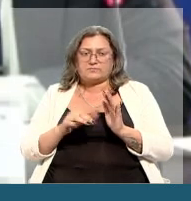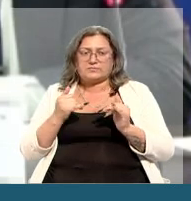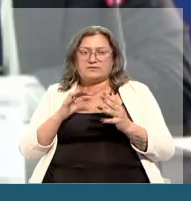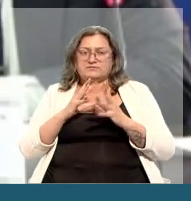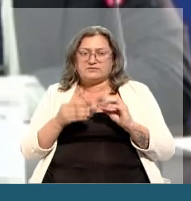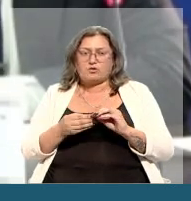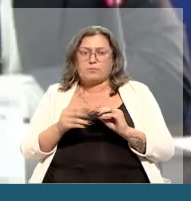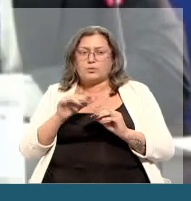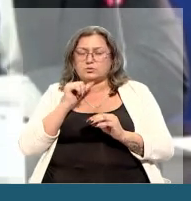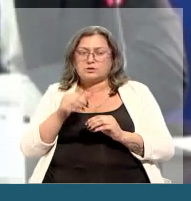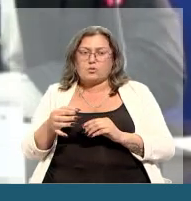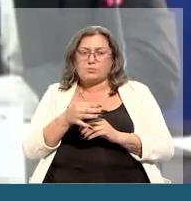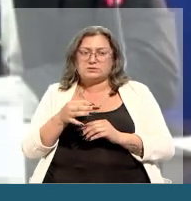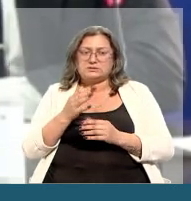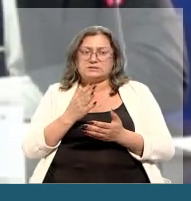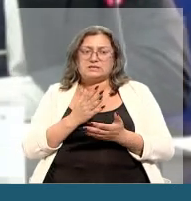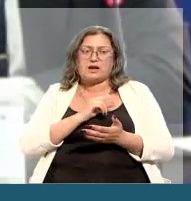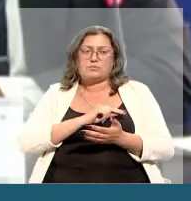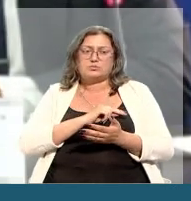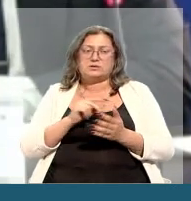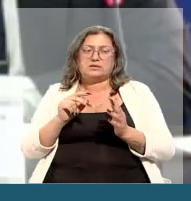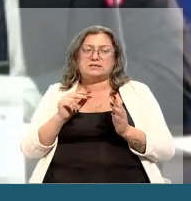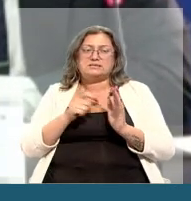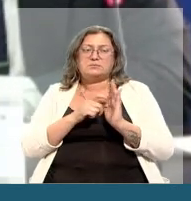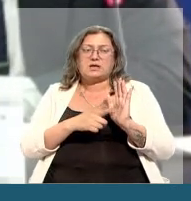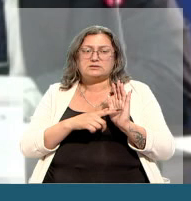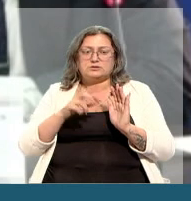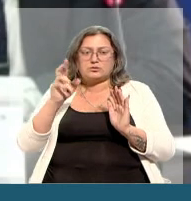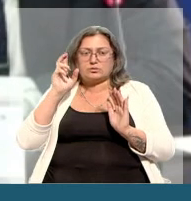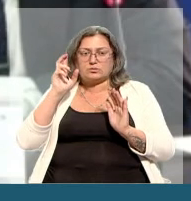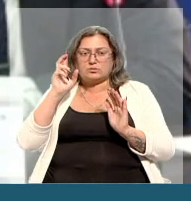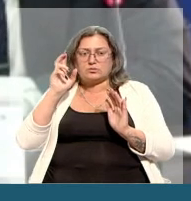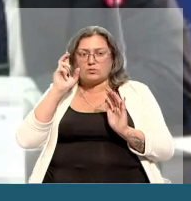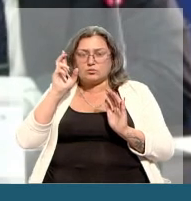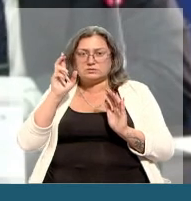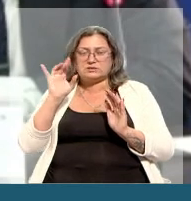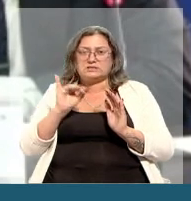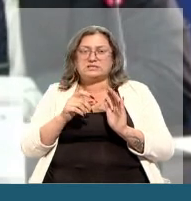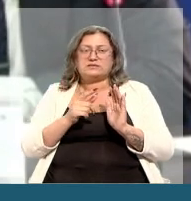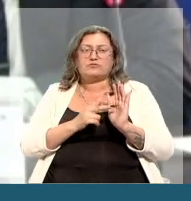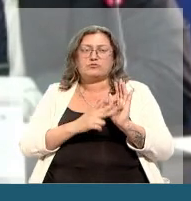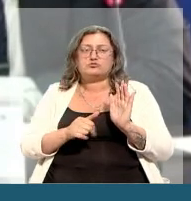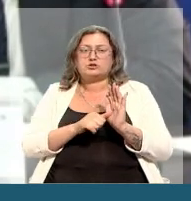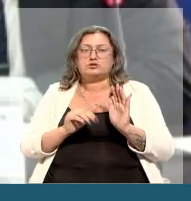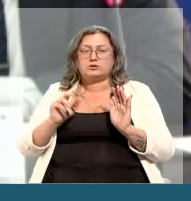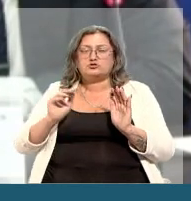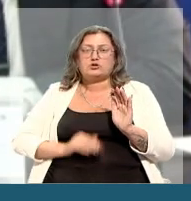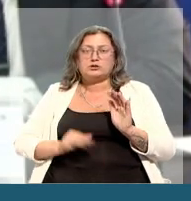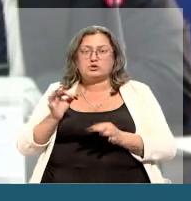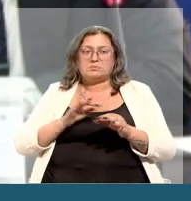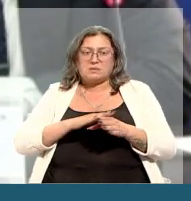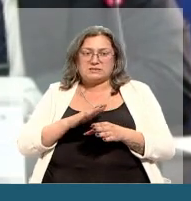Всего по Кустанайской области осуществляет деятельность 17 государственных и 86 частных судебных исполнителей. За 6